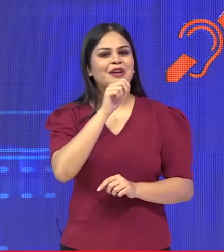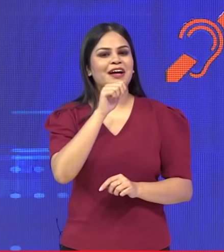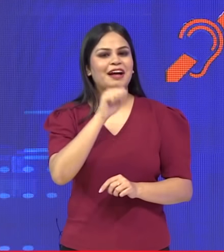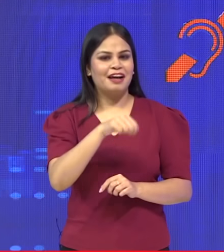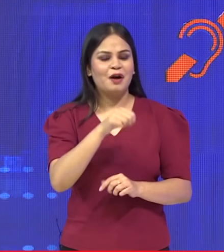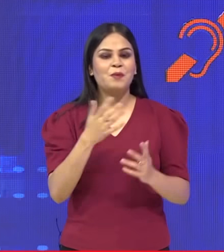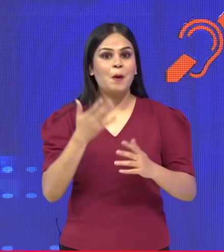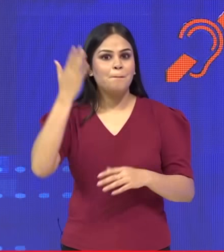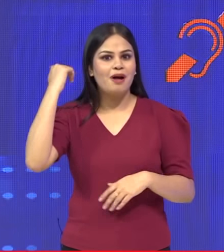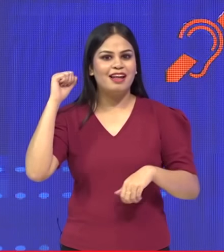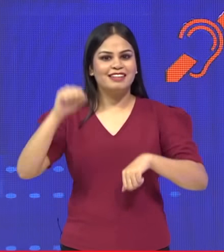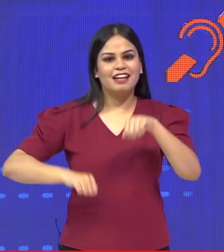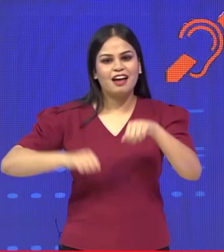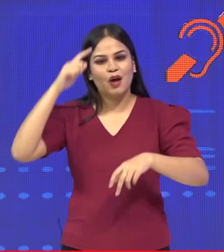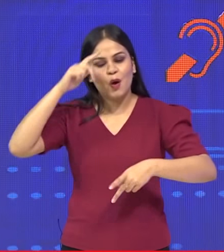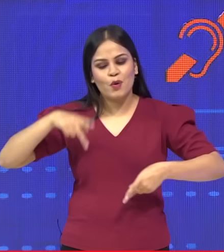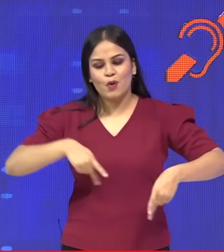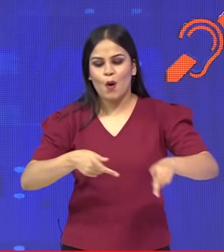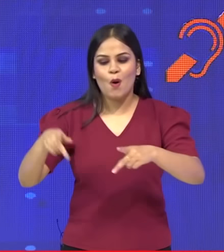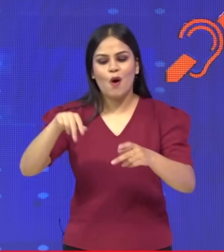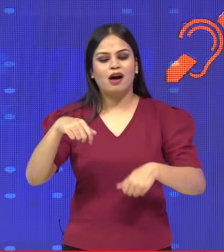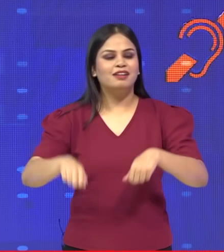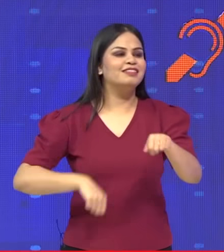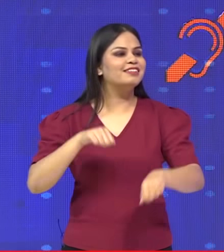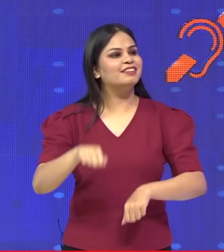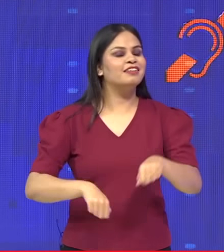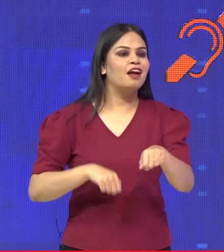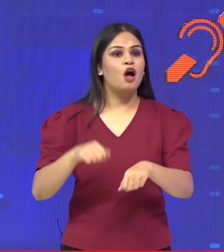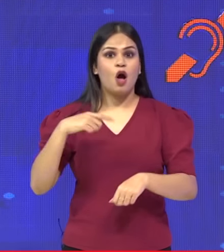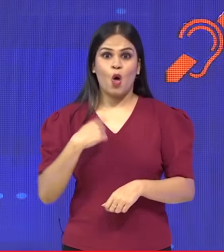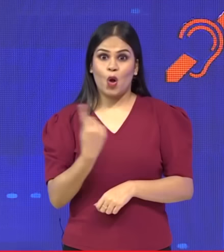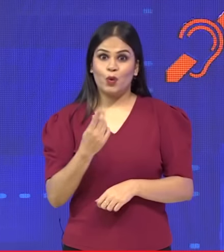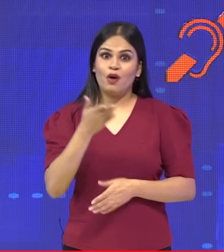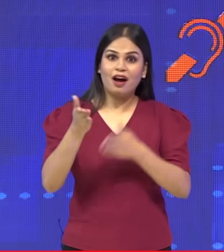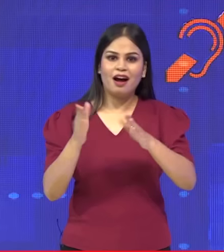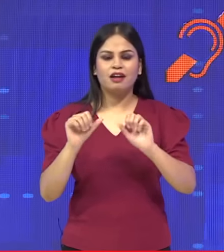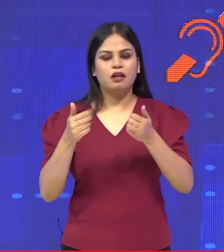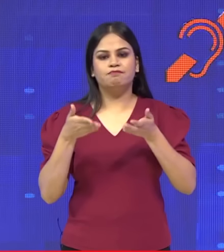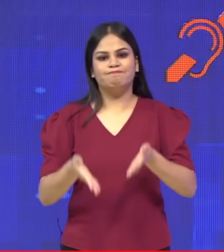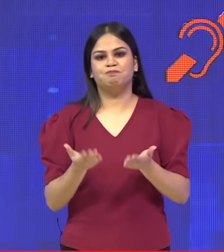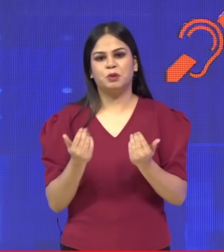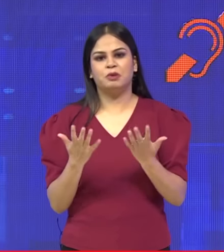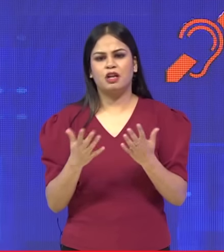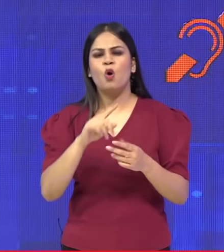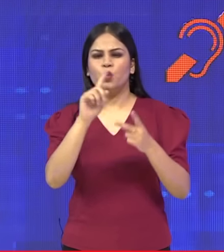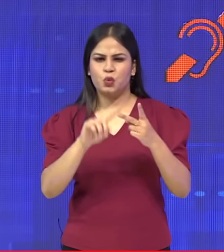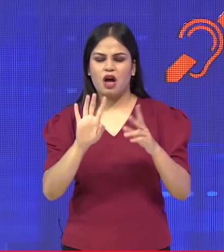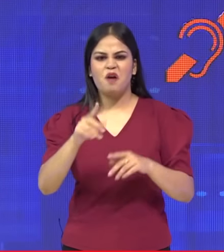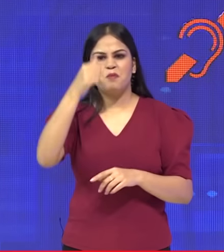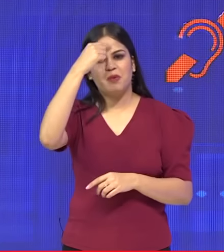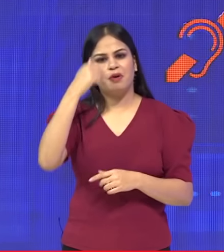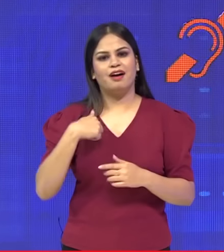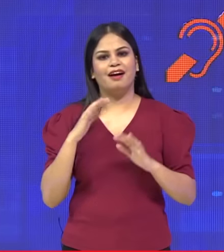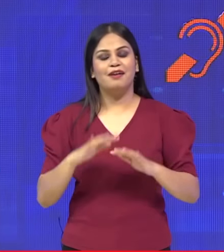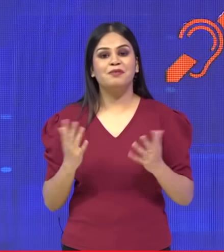वो साइकिल चलाना रास्ते पे अकेले कहानी पर भी जाना वो नहीं हो पता और उससे भी थोड़ा सा मेरे को एक प्रॉब्लम है